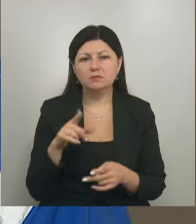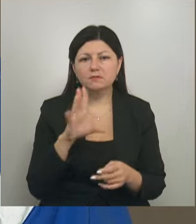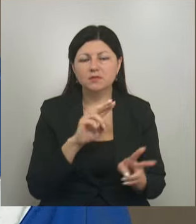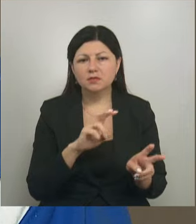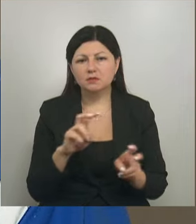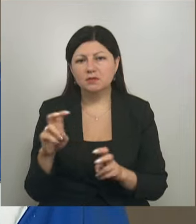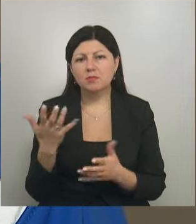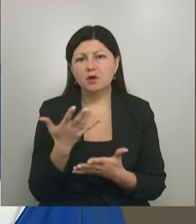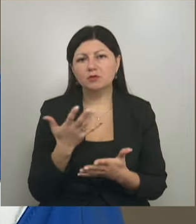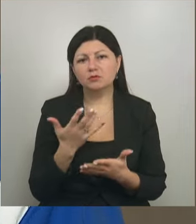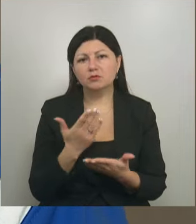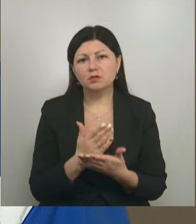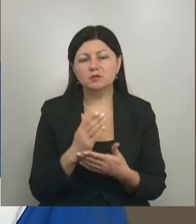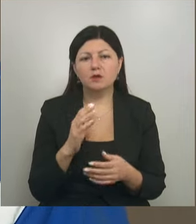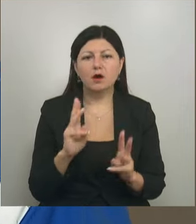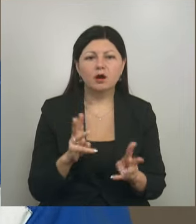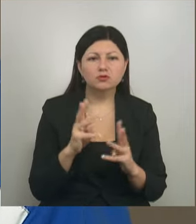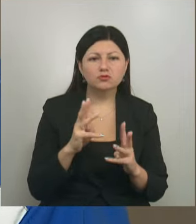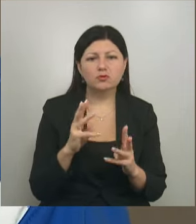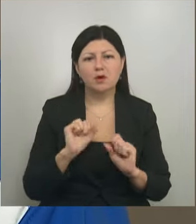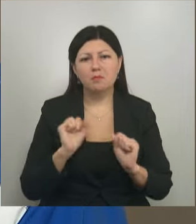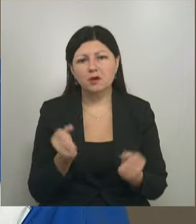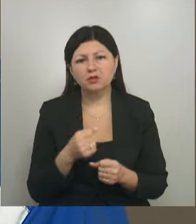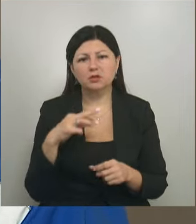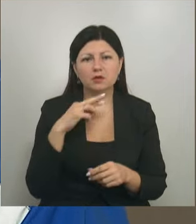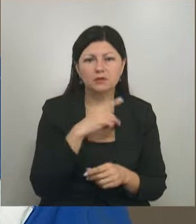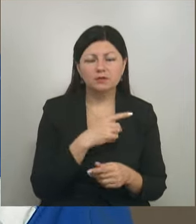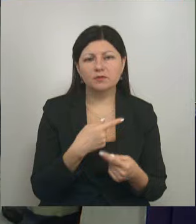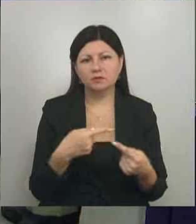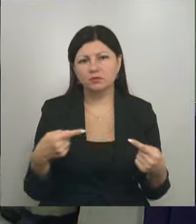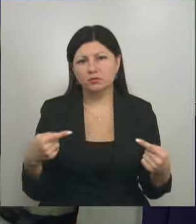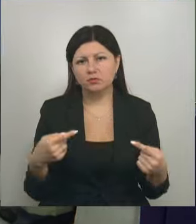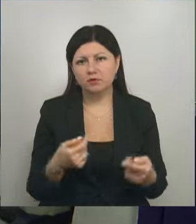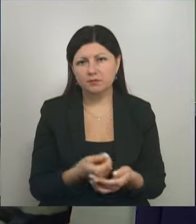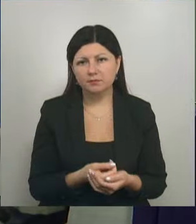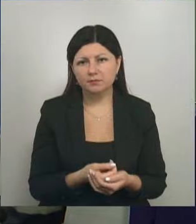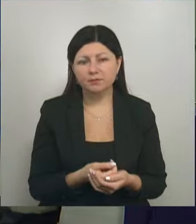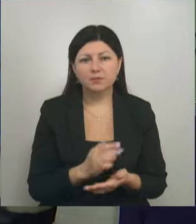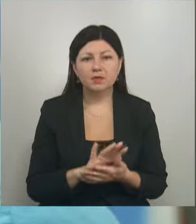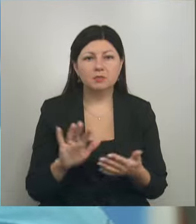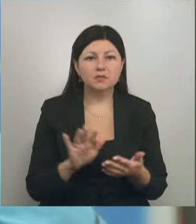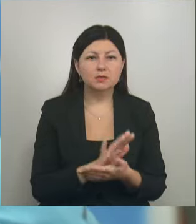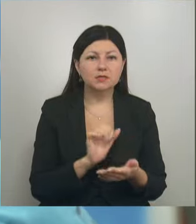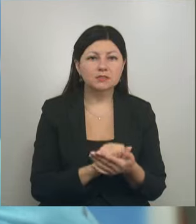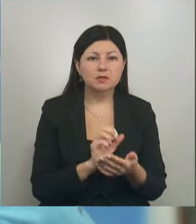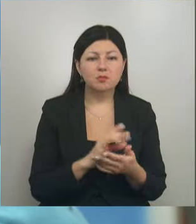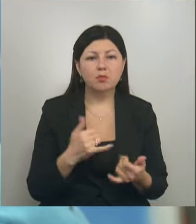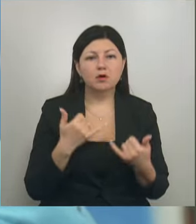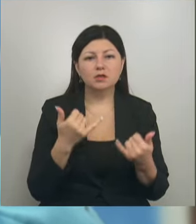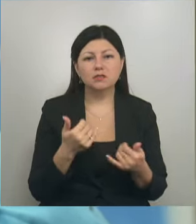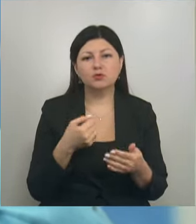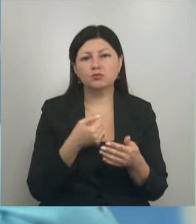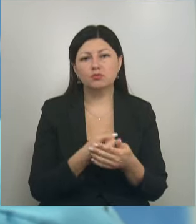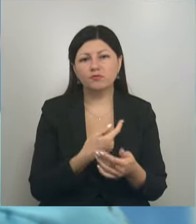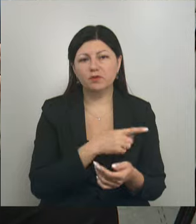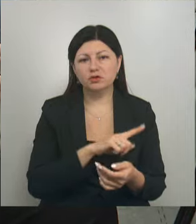относятся к первой помощи. Это ожоги, отморожения, отравления и другие. Бесплатное занятие по оказанию доврачебной